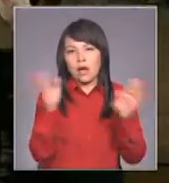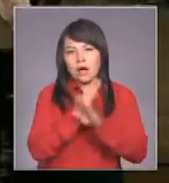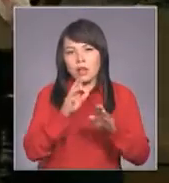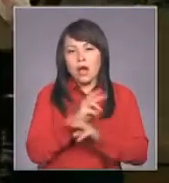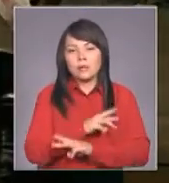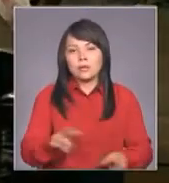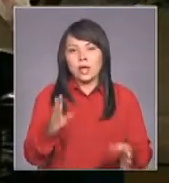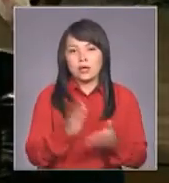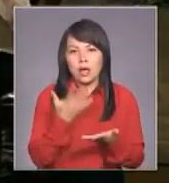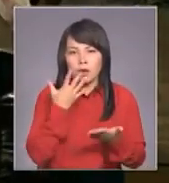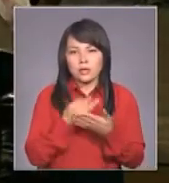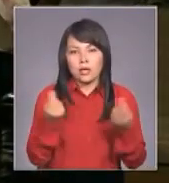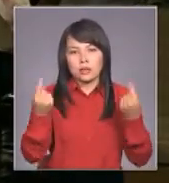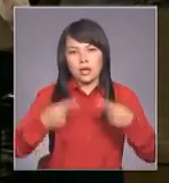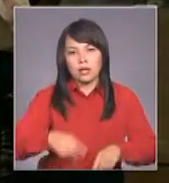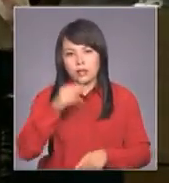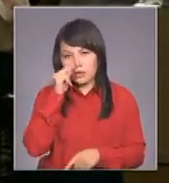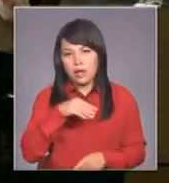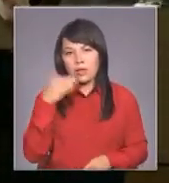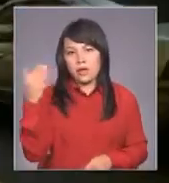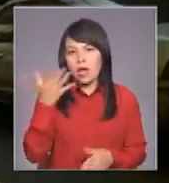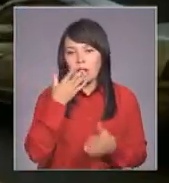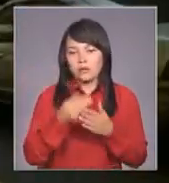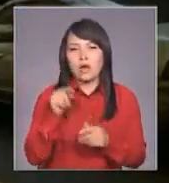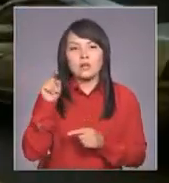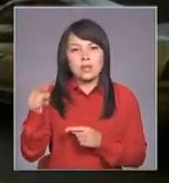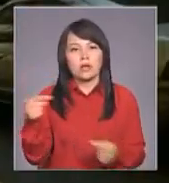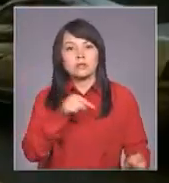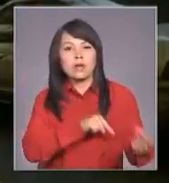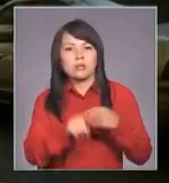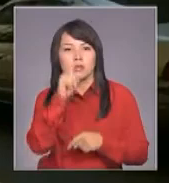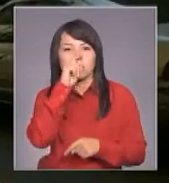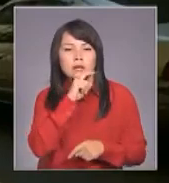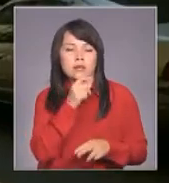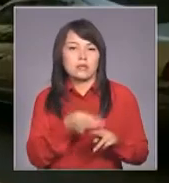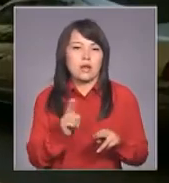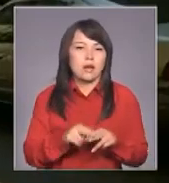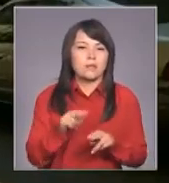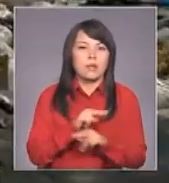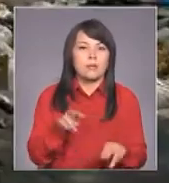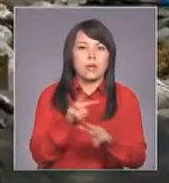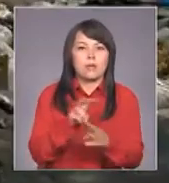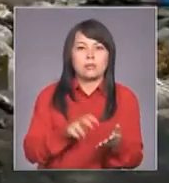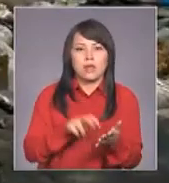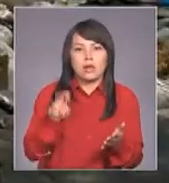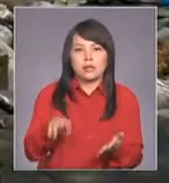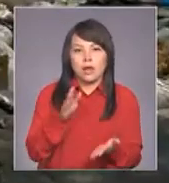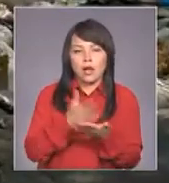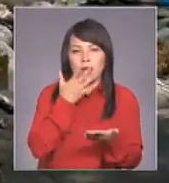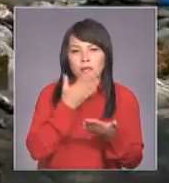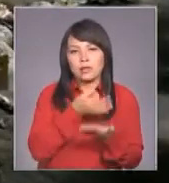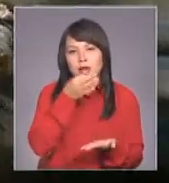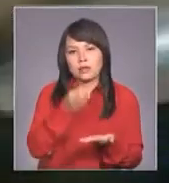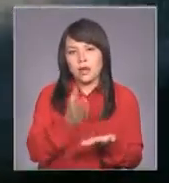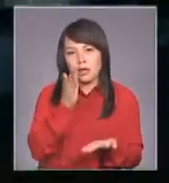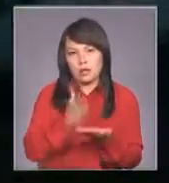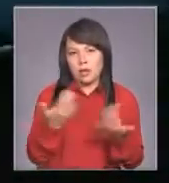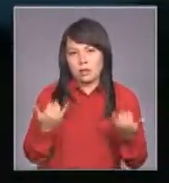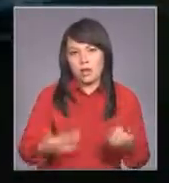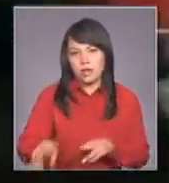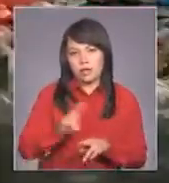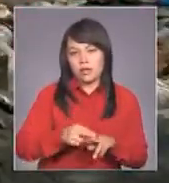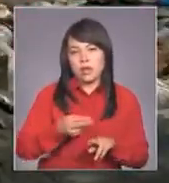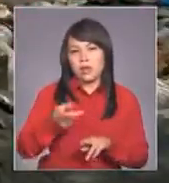дағдарысқа елдегі саяси күрес кінәлі деп ақталады. Ал премьер-министр күнде отставкаға кетем деп елдің тұрмысын естен шығарып алғанға ұқсайды.